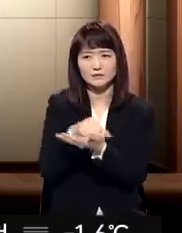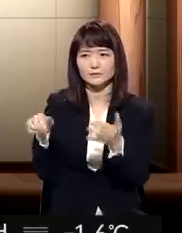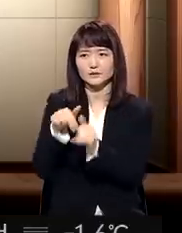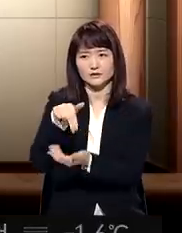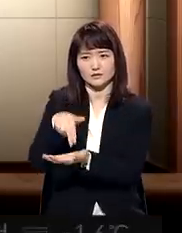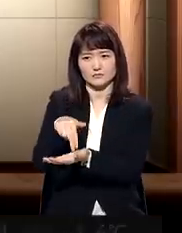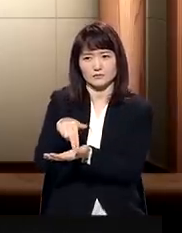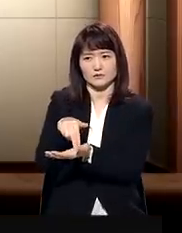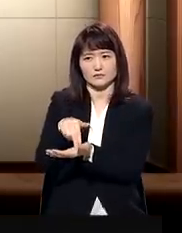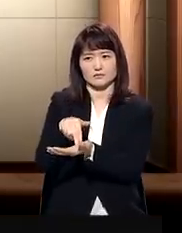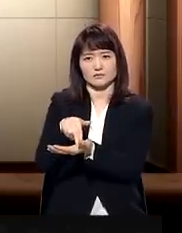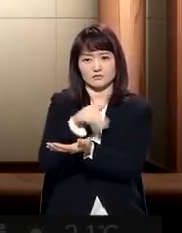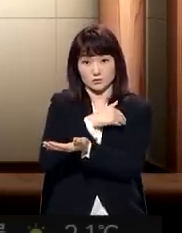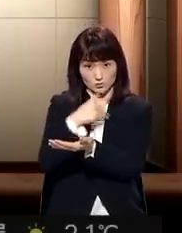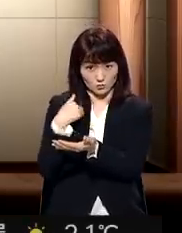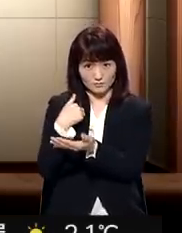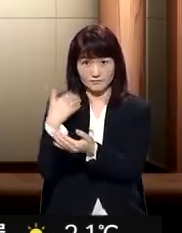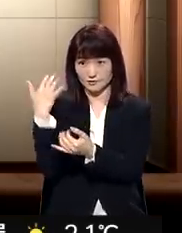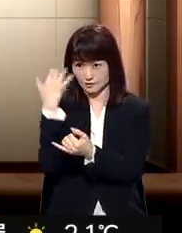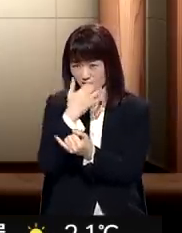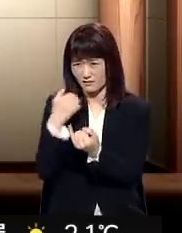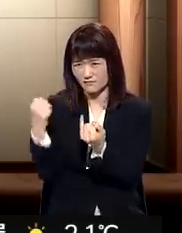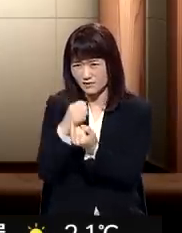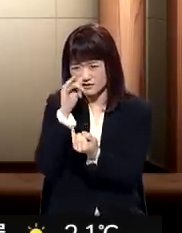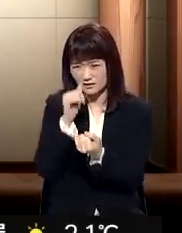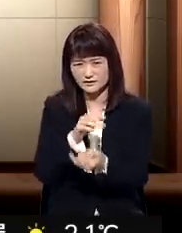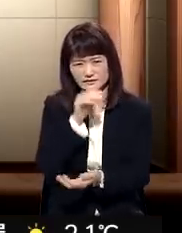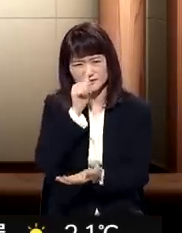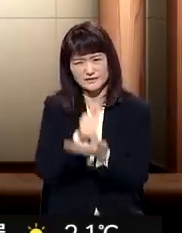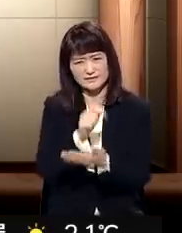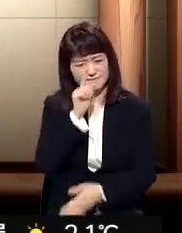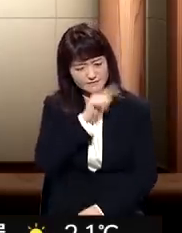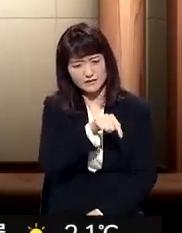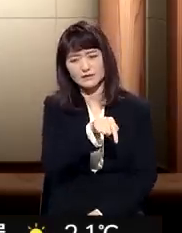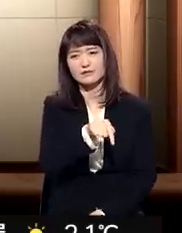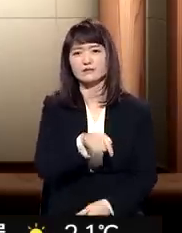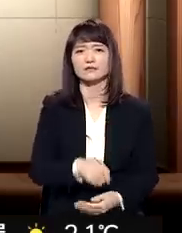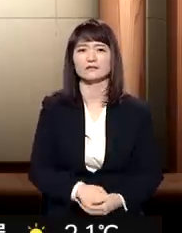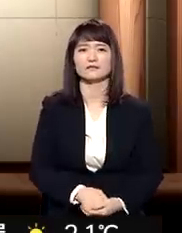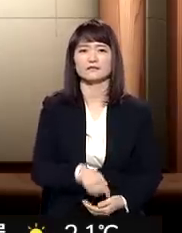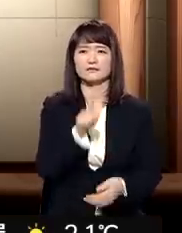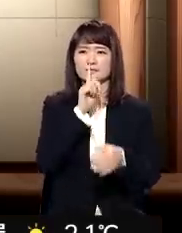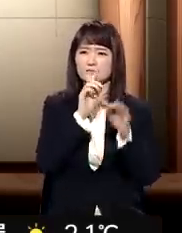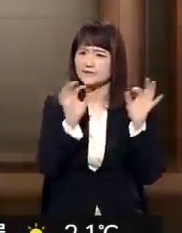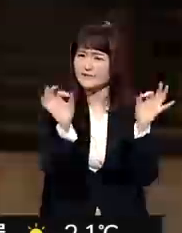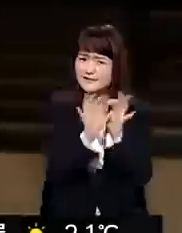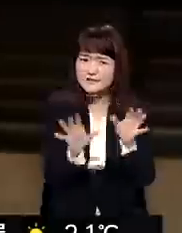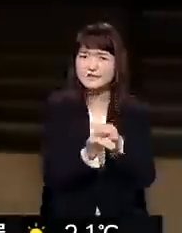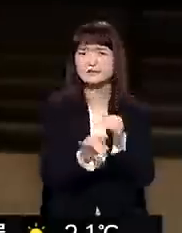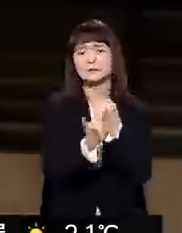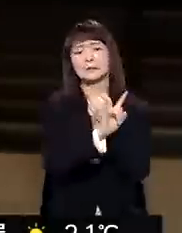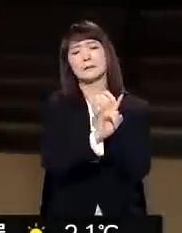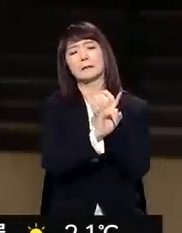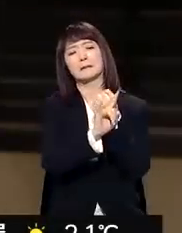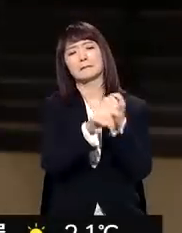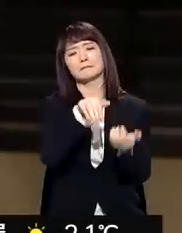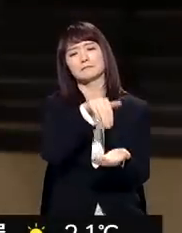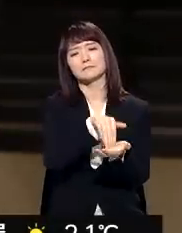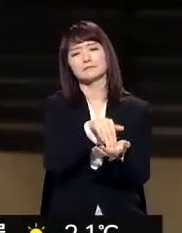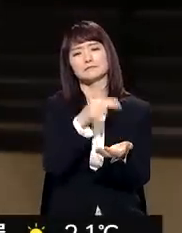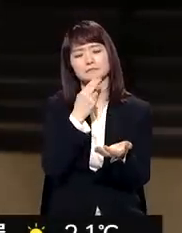의하면 충분히 성폭이 될 수 있다라고 봤고요 재질이 매우 나쁘고 그럼에도 불구하고 말도 안 되는 변명 반성을 하지